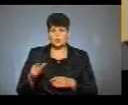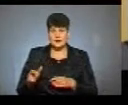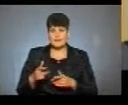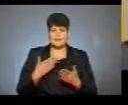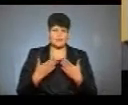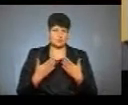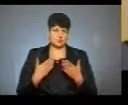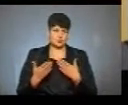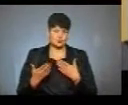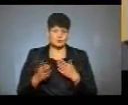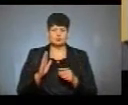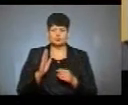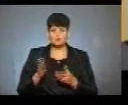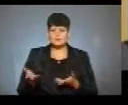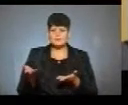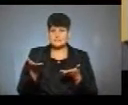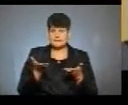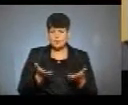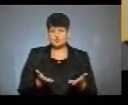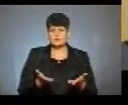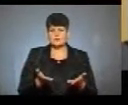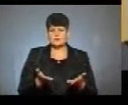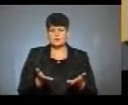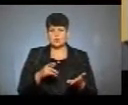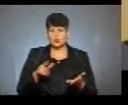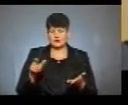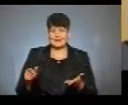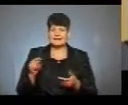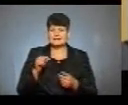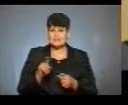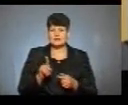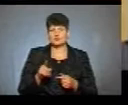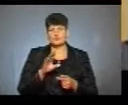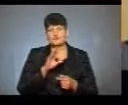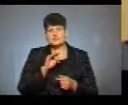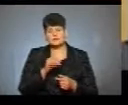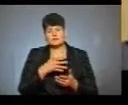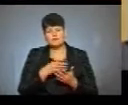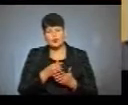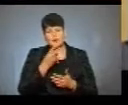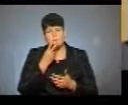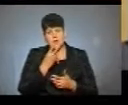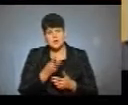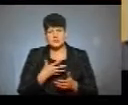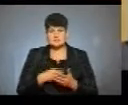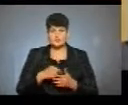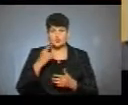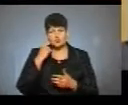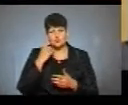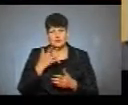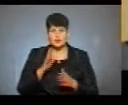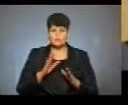дискусію, будемо запрошувати людей на те, щоб висловлювати свої бачення, свої думки, і тоді